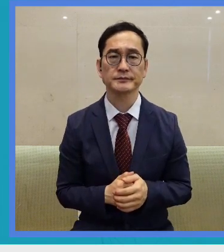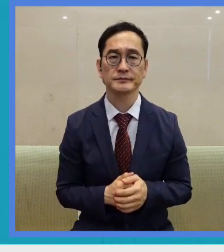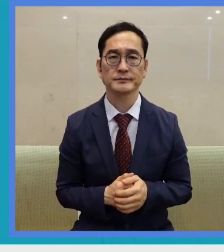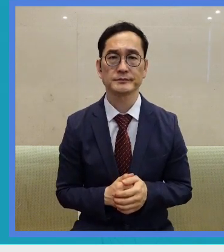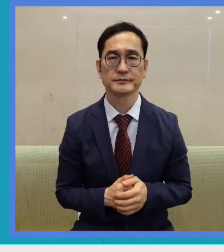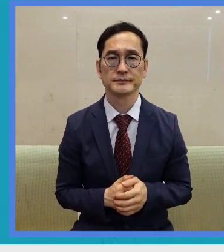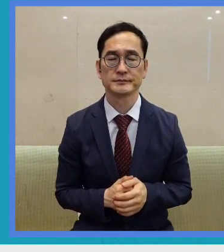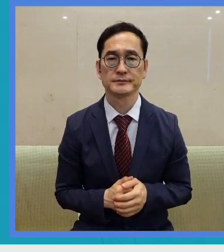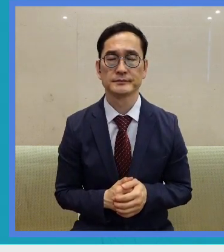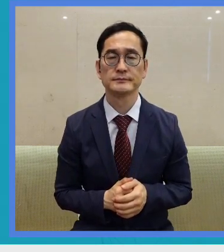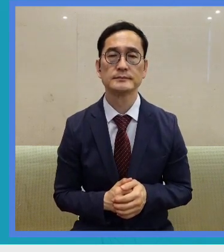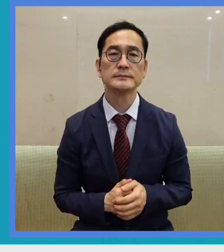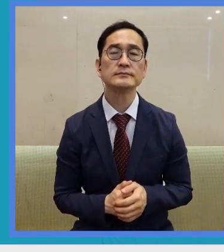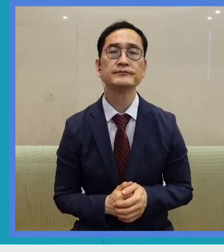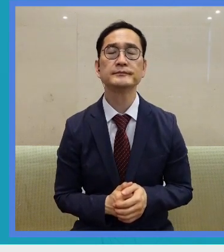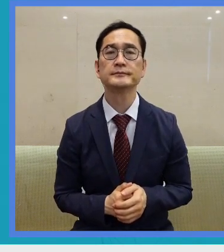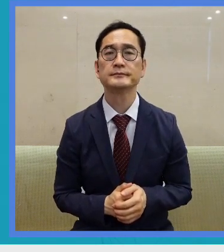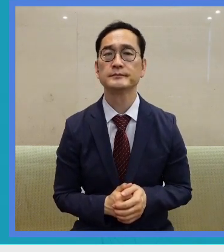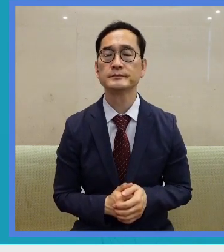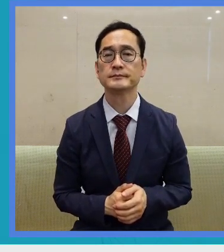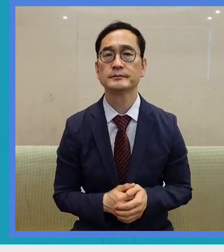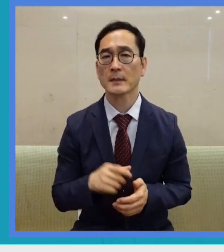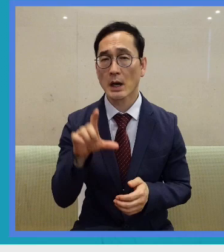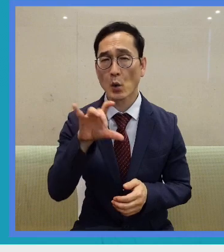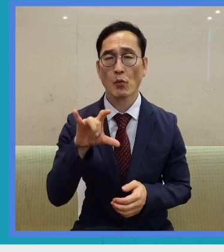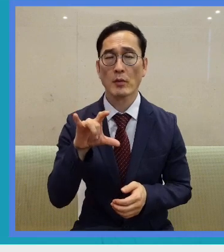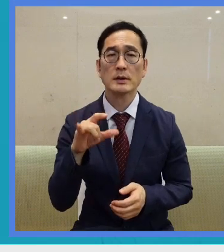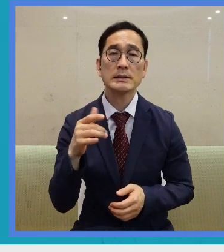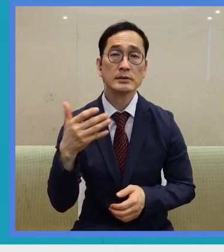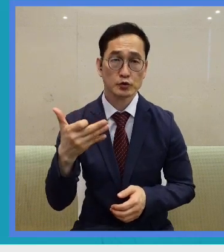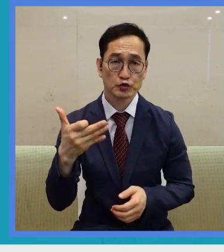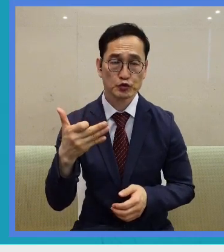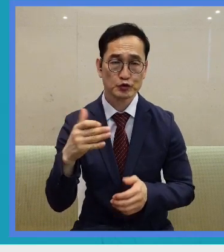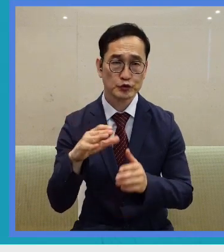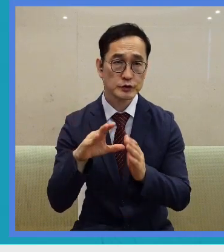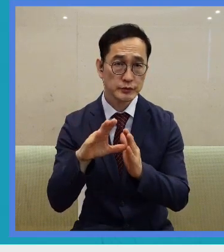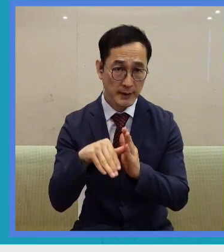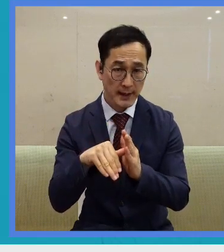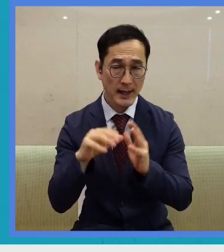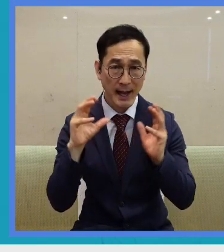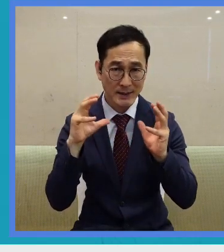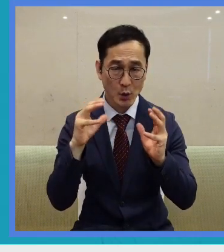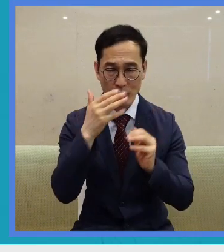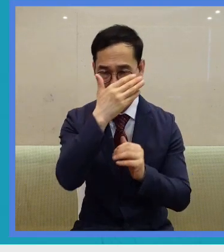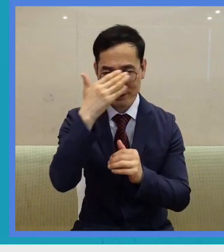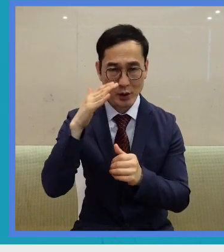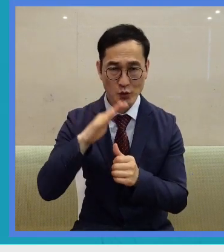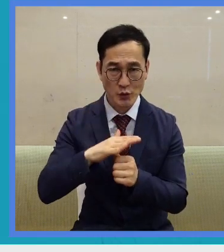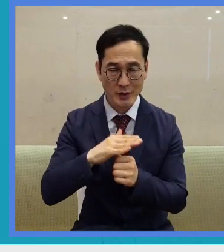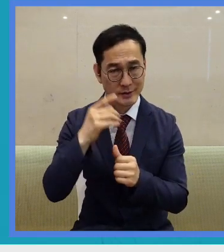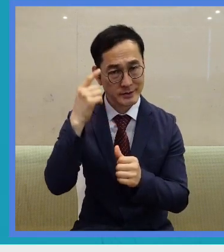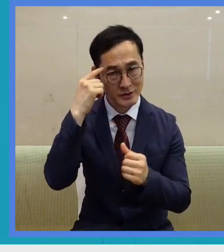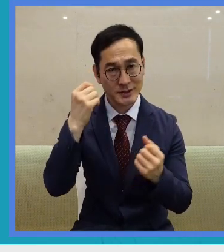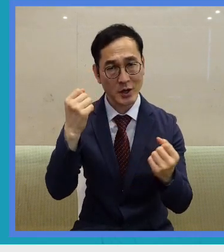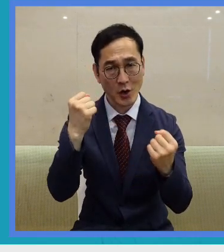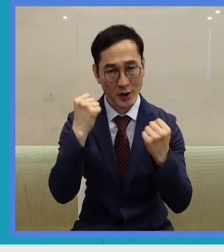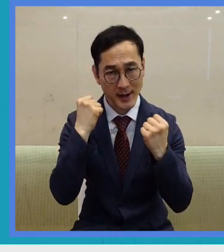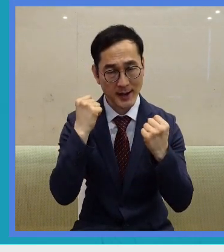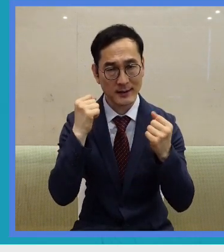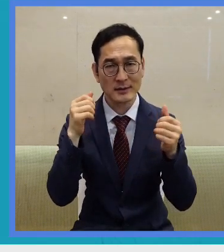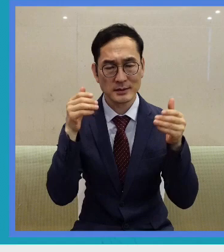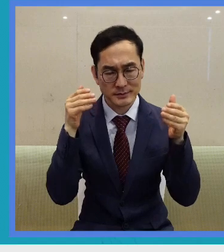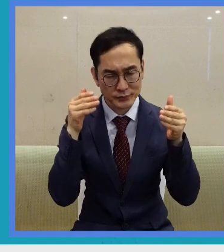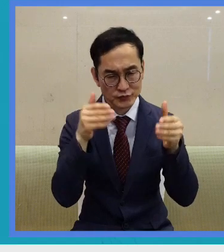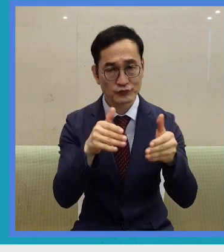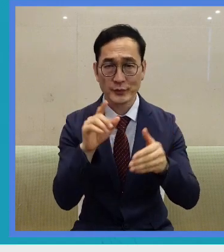그래서 제가 생각하는 이제 코로나19 시대의 아동, 청소년 정신건강의 이제 주안점은 다음과